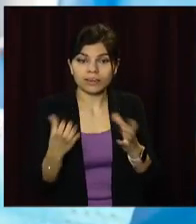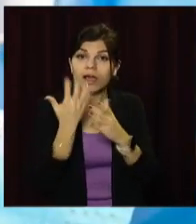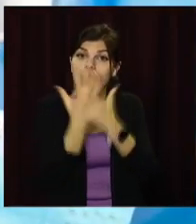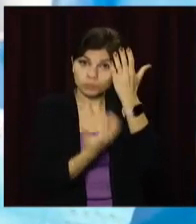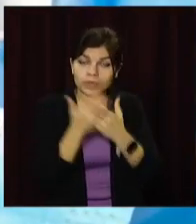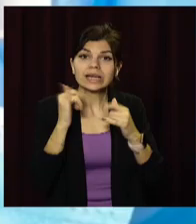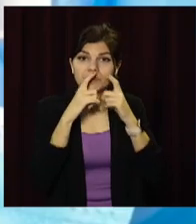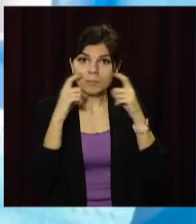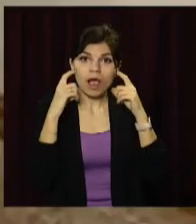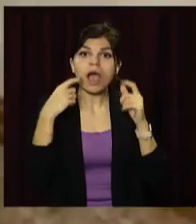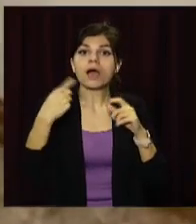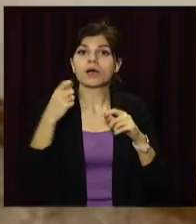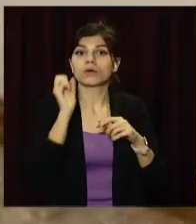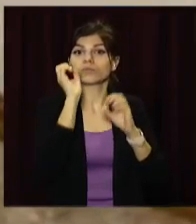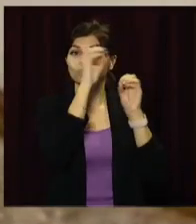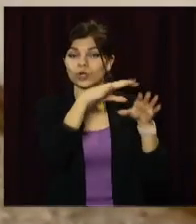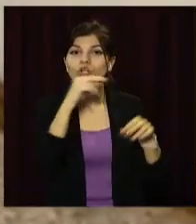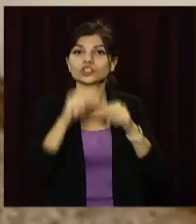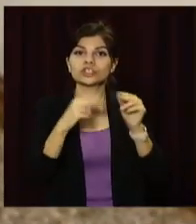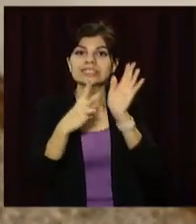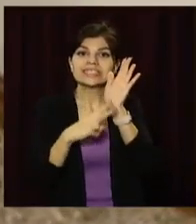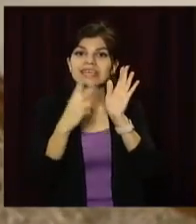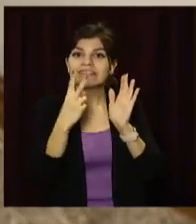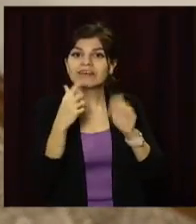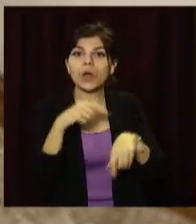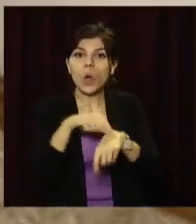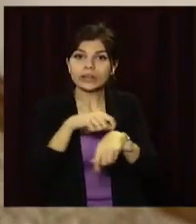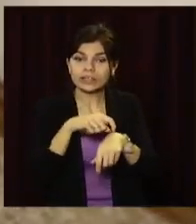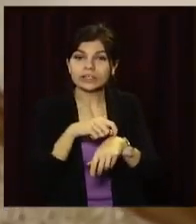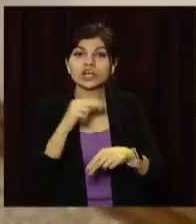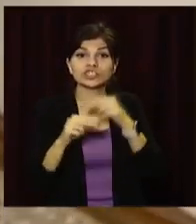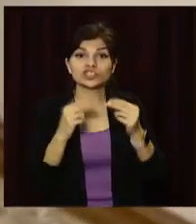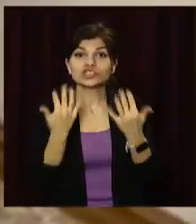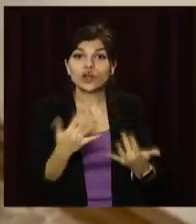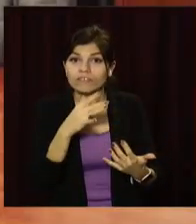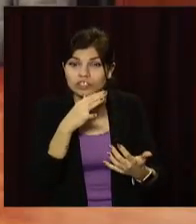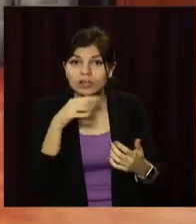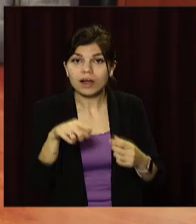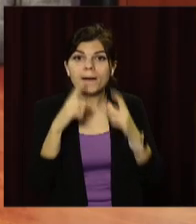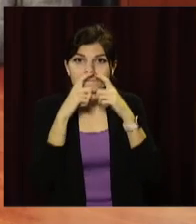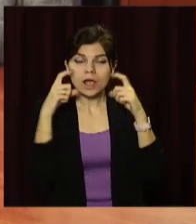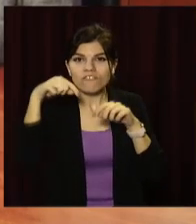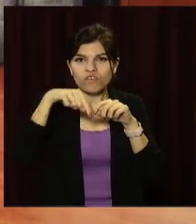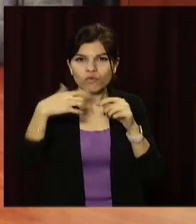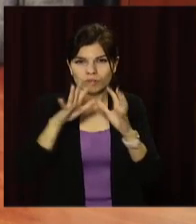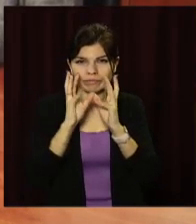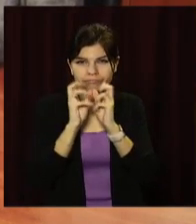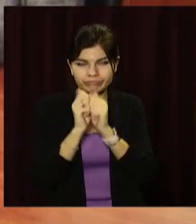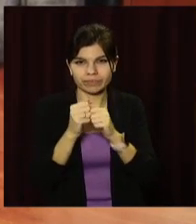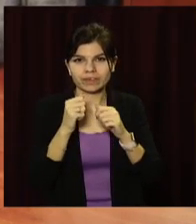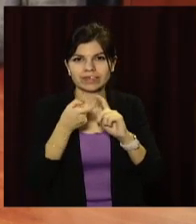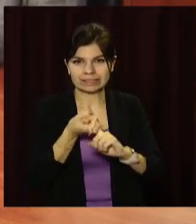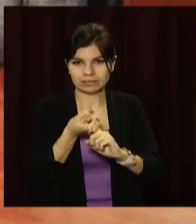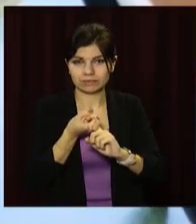баку нести через 72 години. Саме через стільки часу вони мають знезаразитися, говорить екологиня Олена